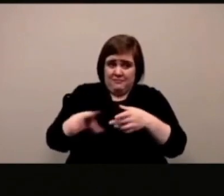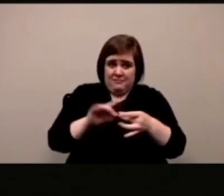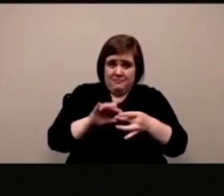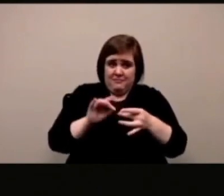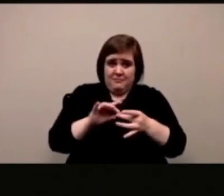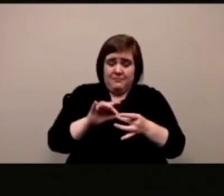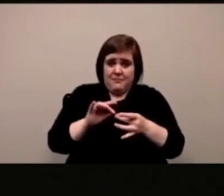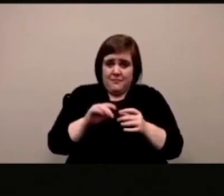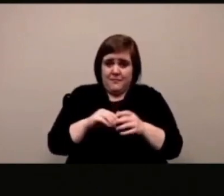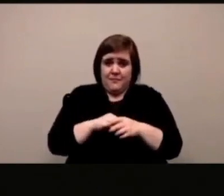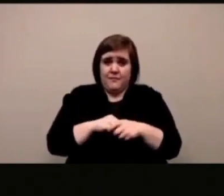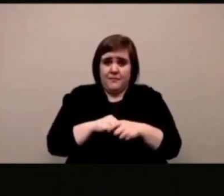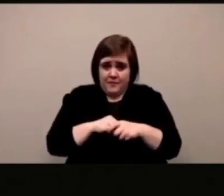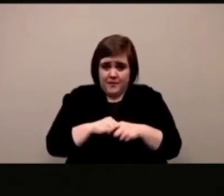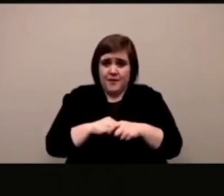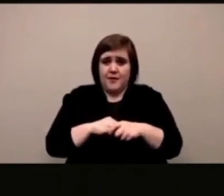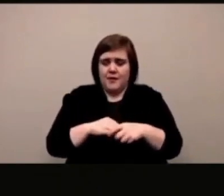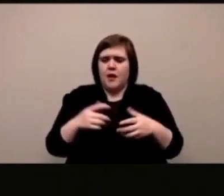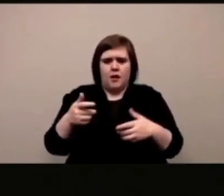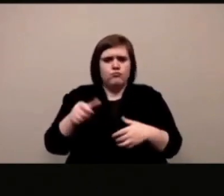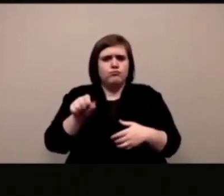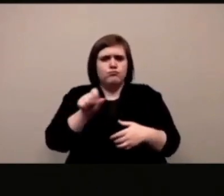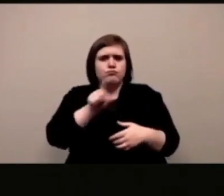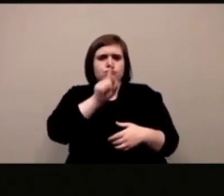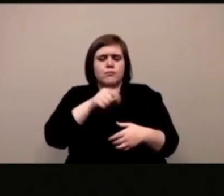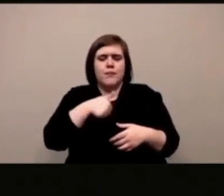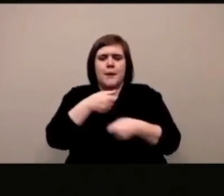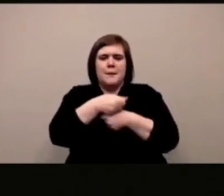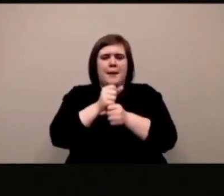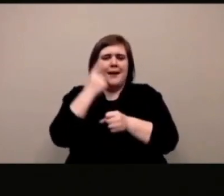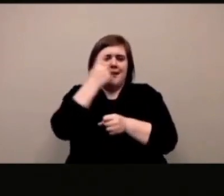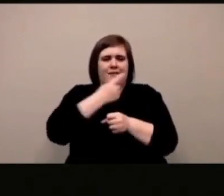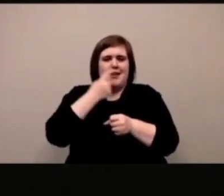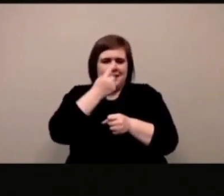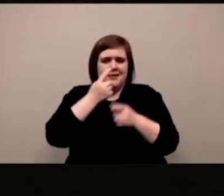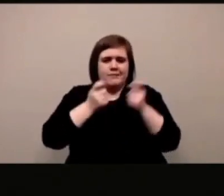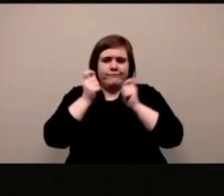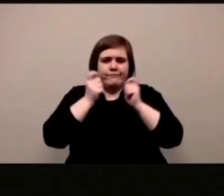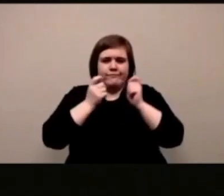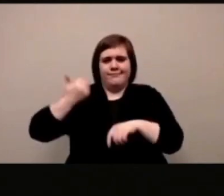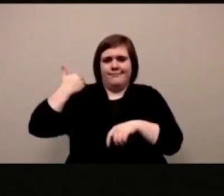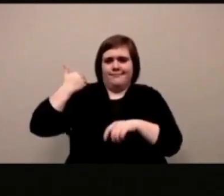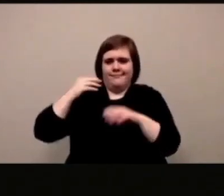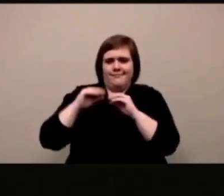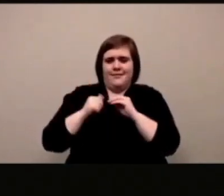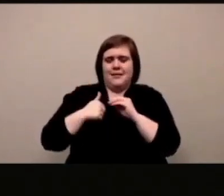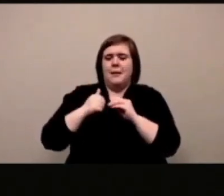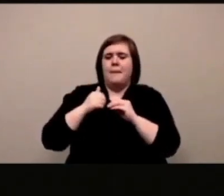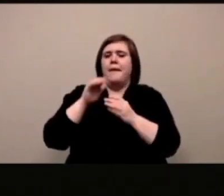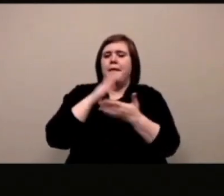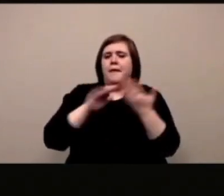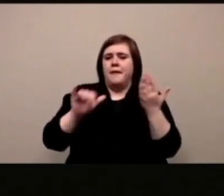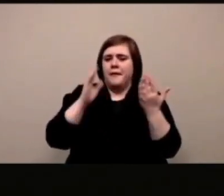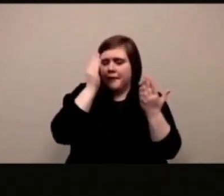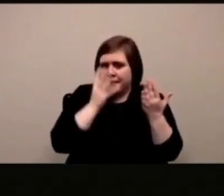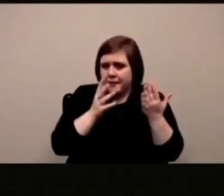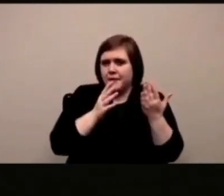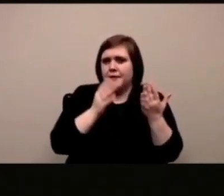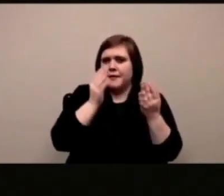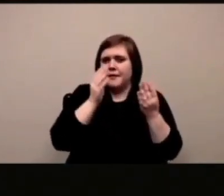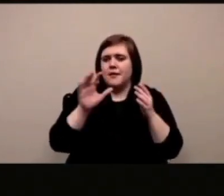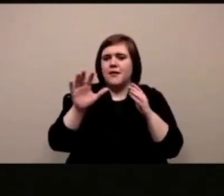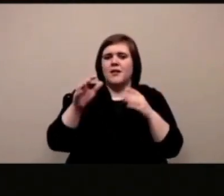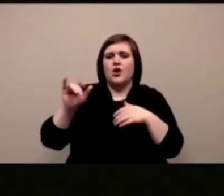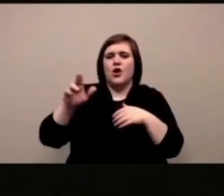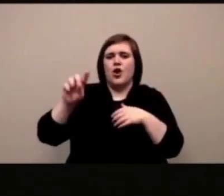ますMacBookの問題だと思いますどうですかじゃあ口頭で説明してくださいそう